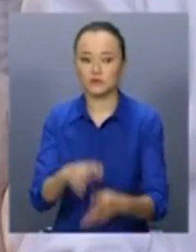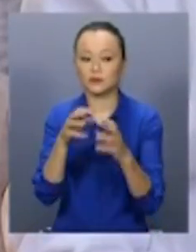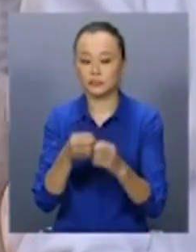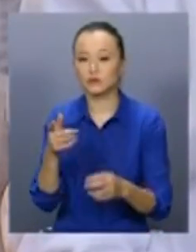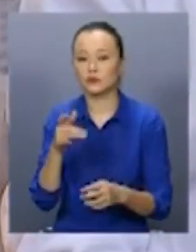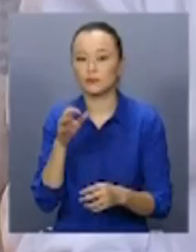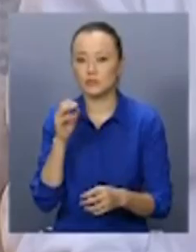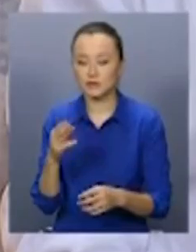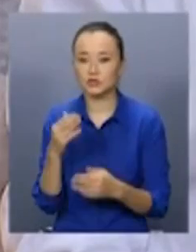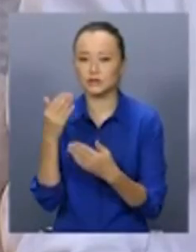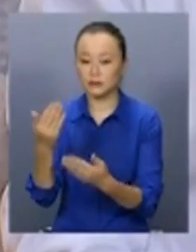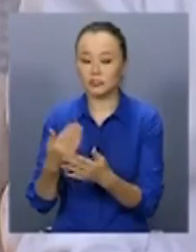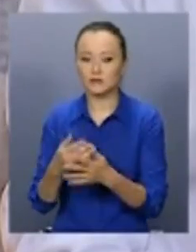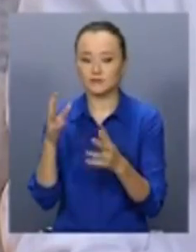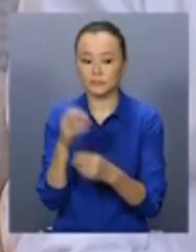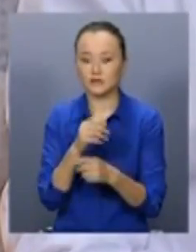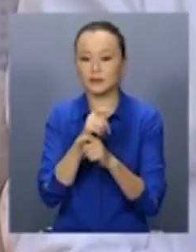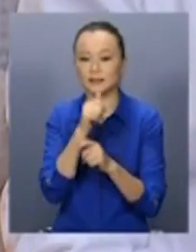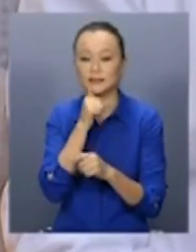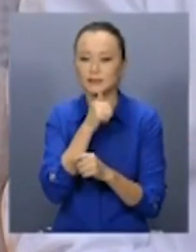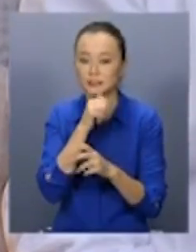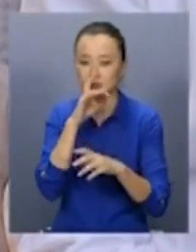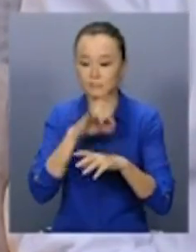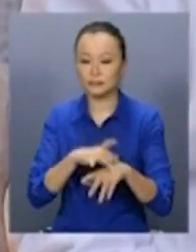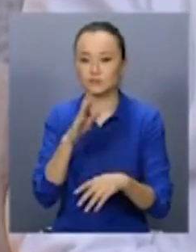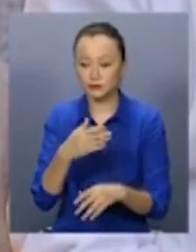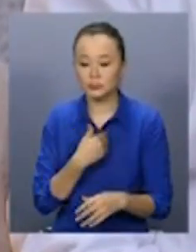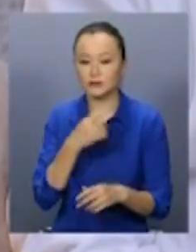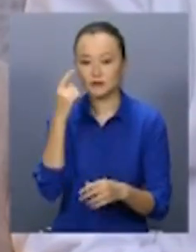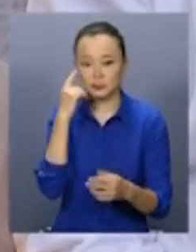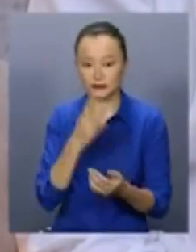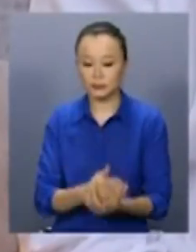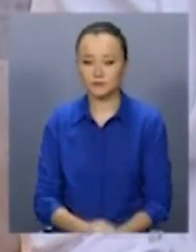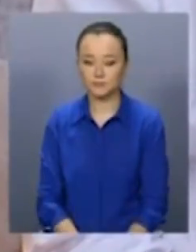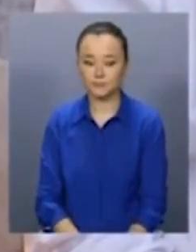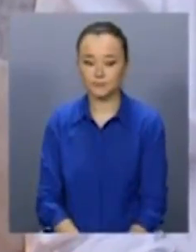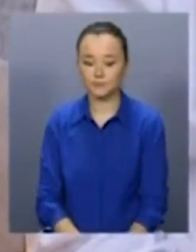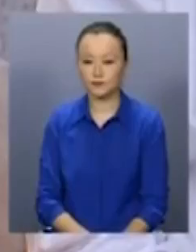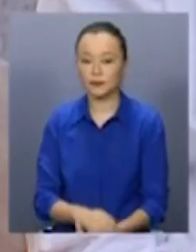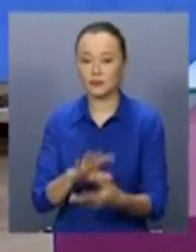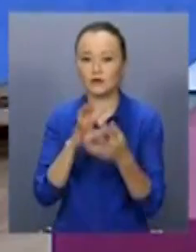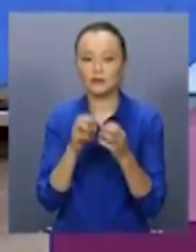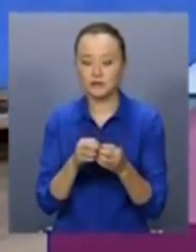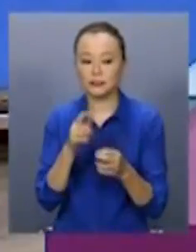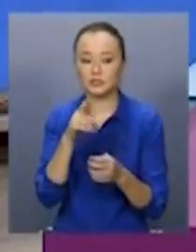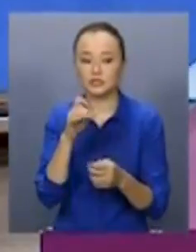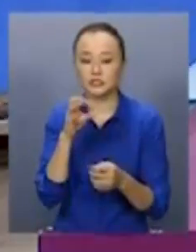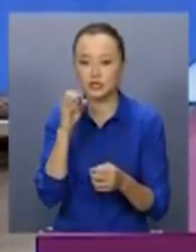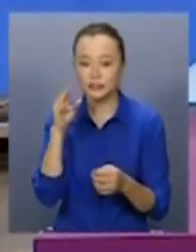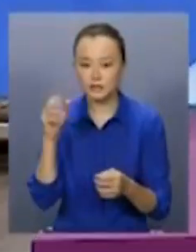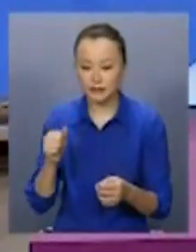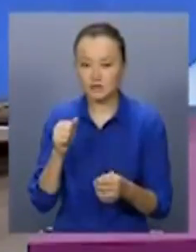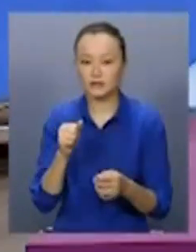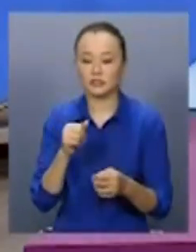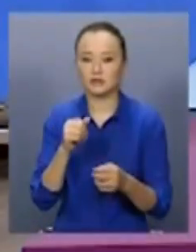қазір бізге барлық құпияны анықтап береді деген ойдамын. Жалпы кинерджетика саласы